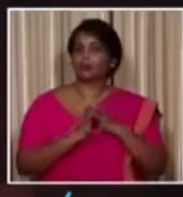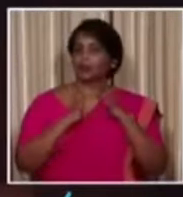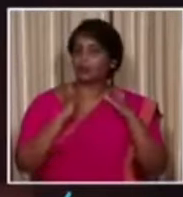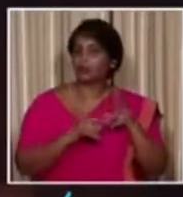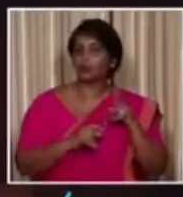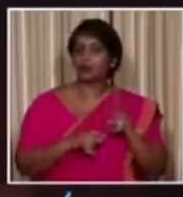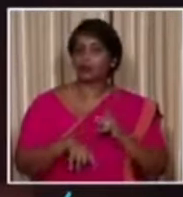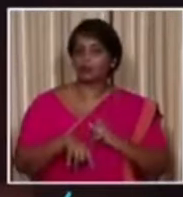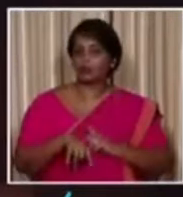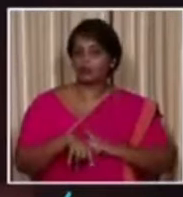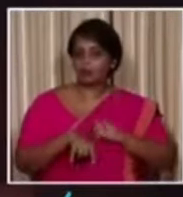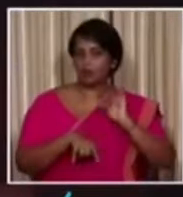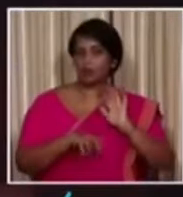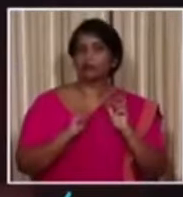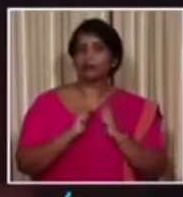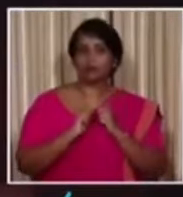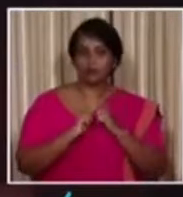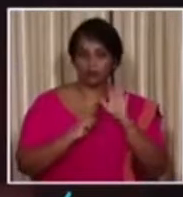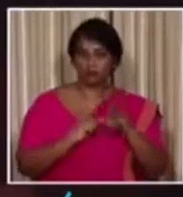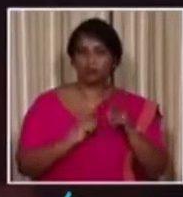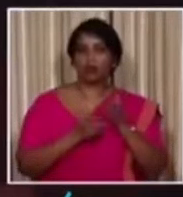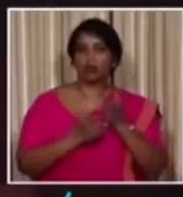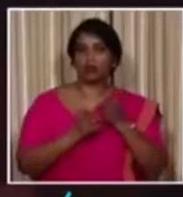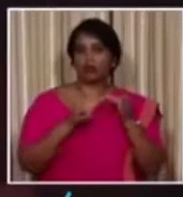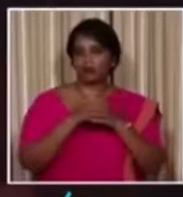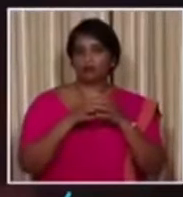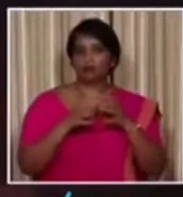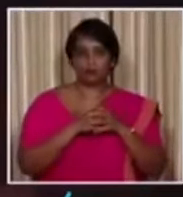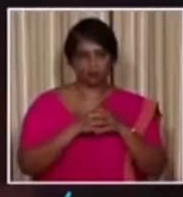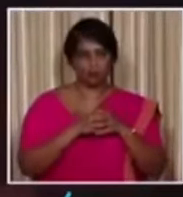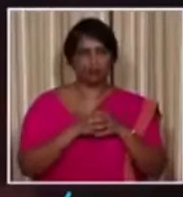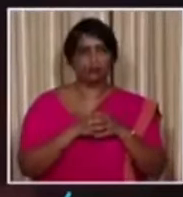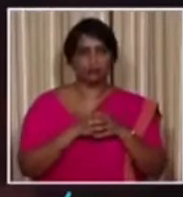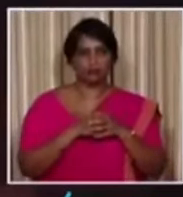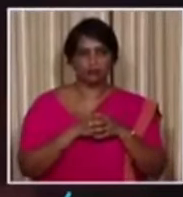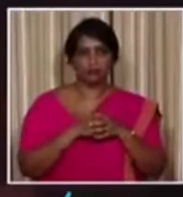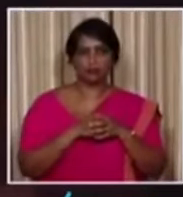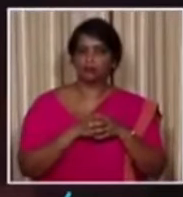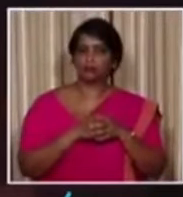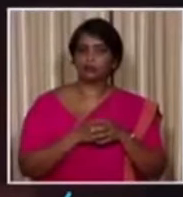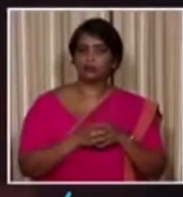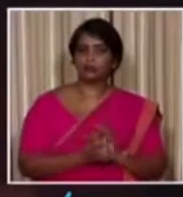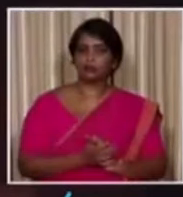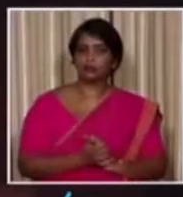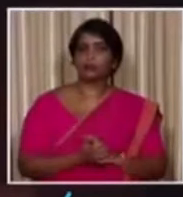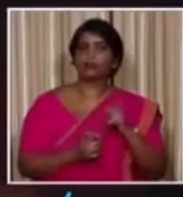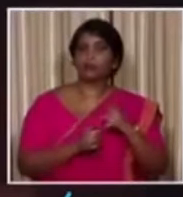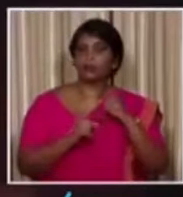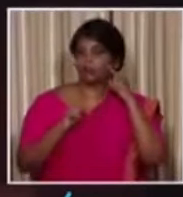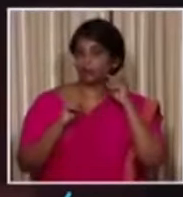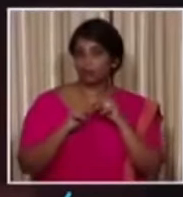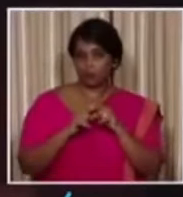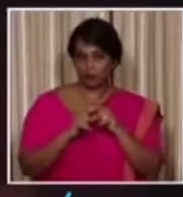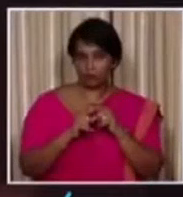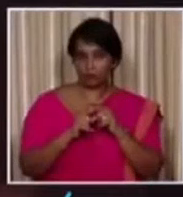ඉතාමත්ම අවදානමට ලක්වුණු කොටස් වලට vulnerable communities වලට මේක ඉලක්ක